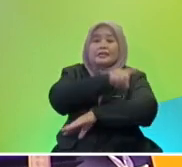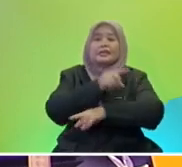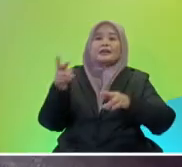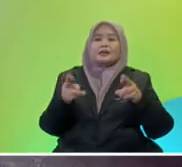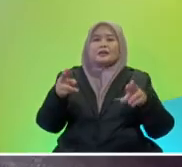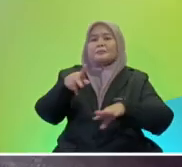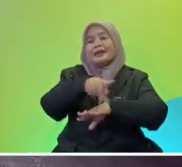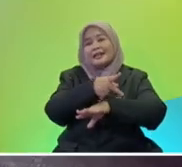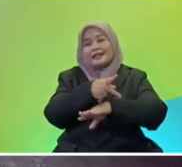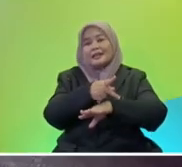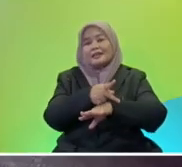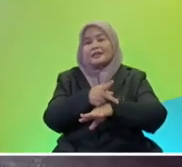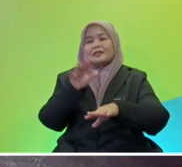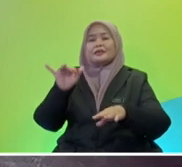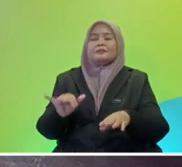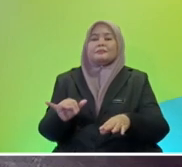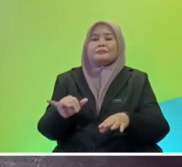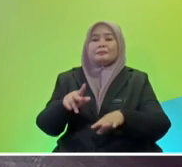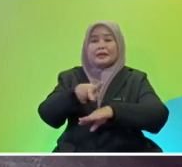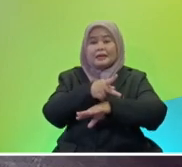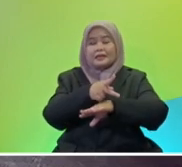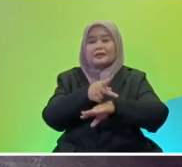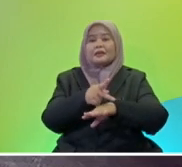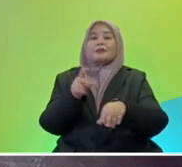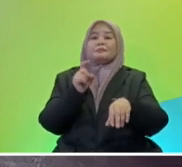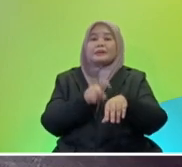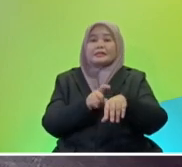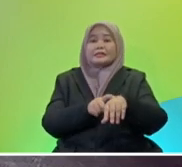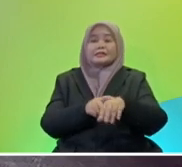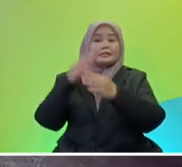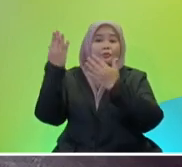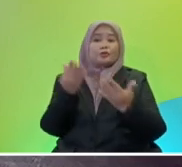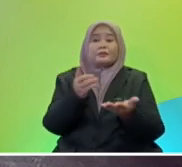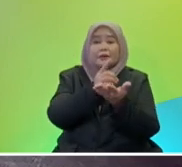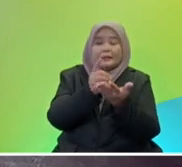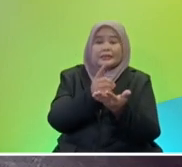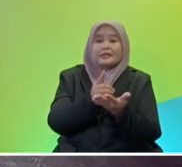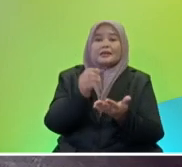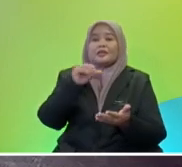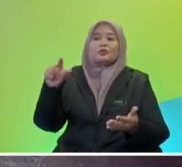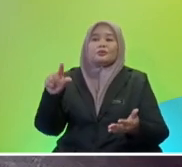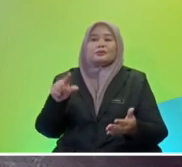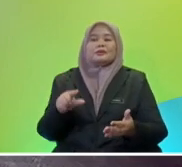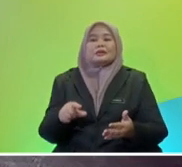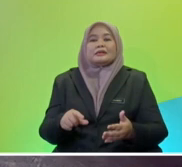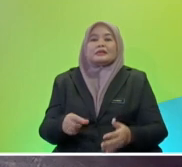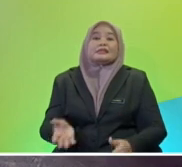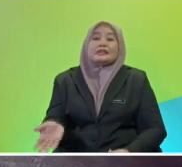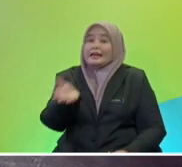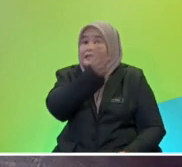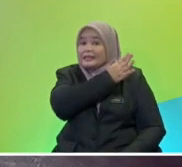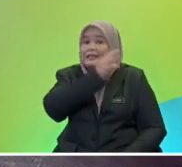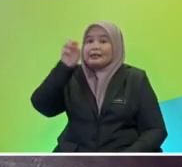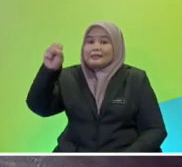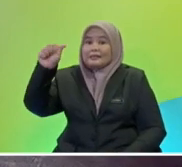pakaian yang dikaitkan oleh masyarakat India semasa sambutan hari di pak wali yaitu seperti Sari